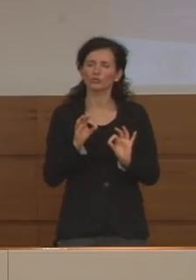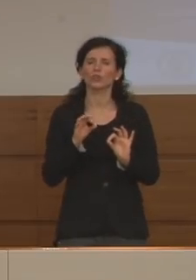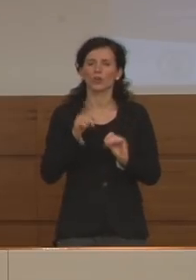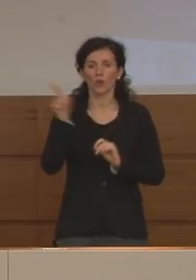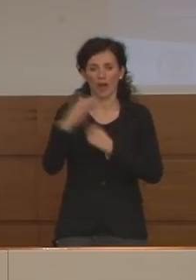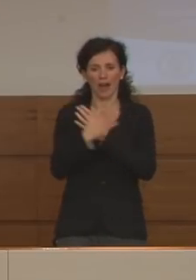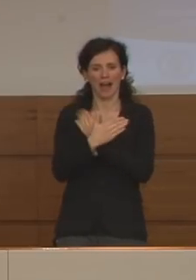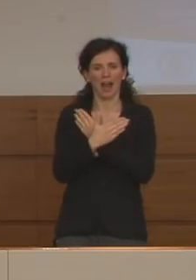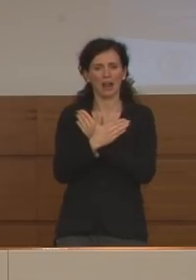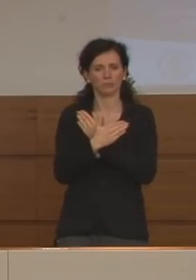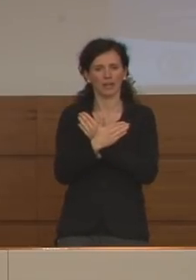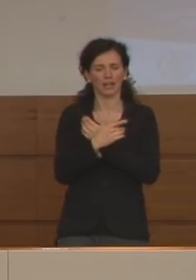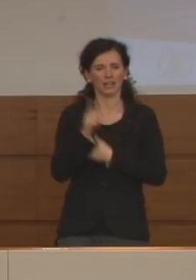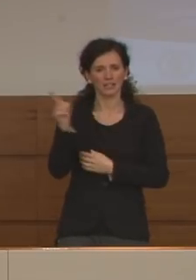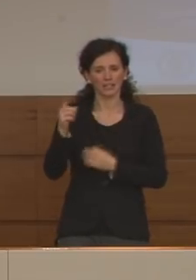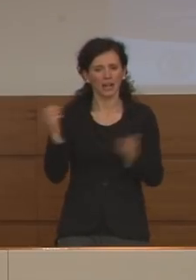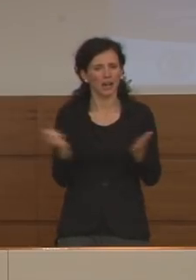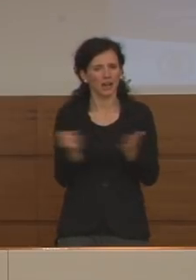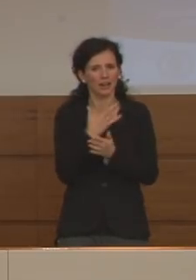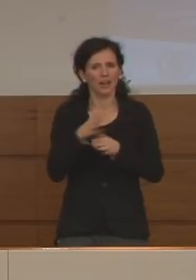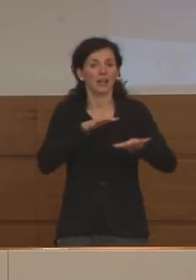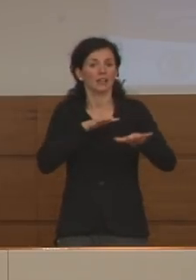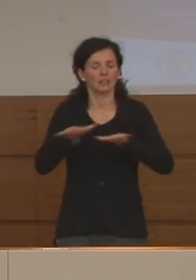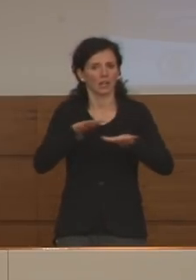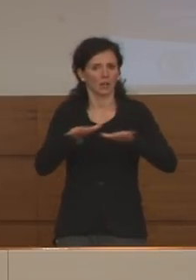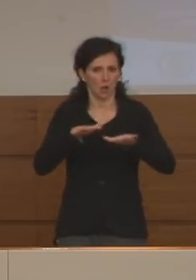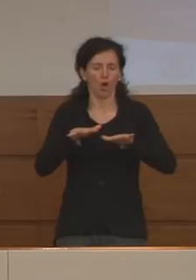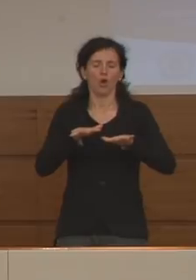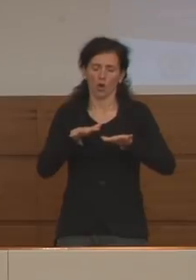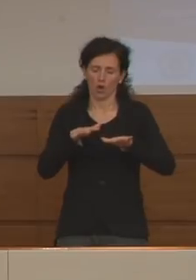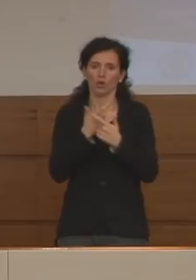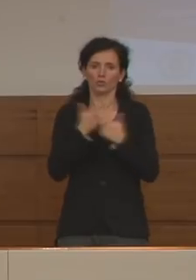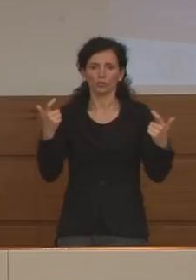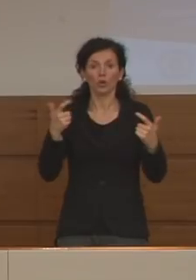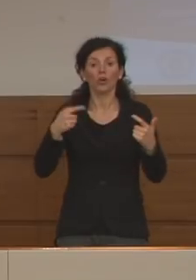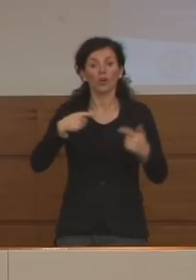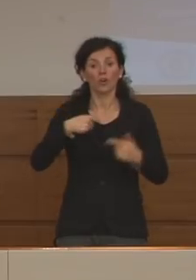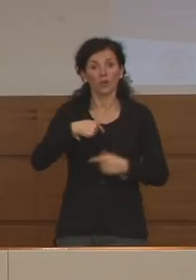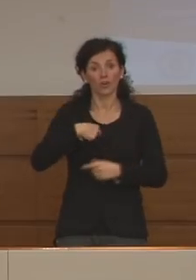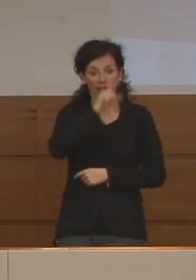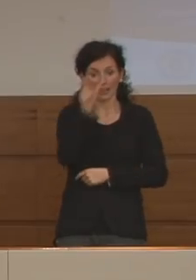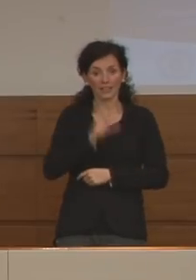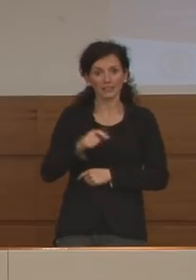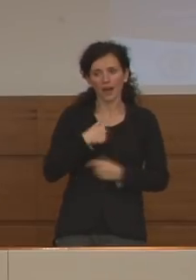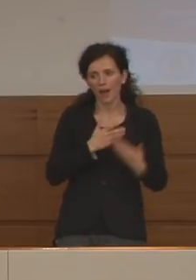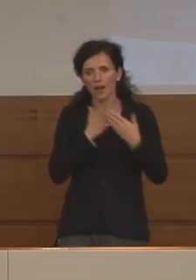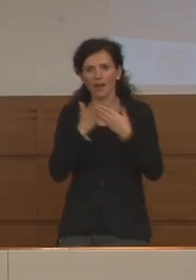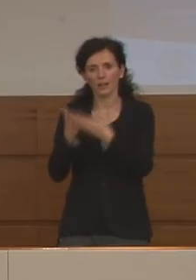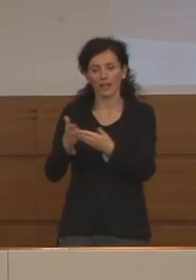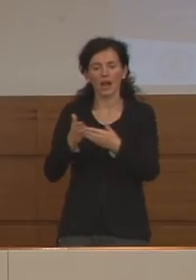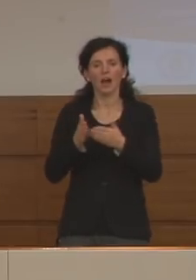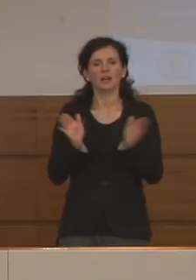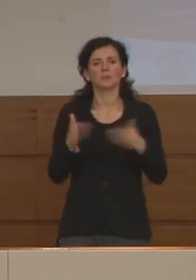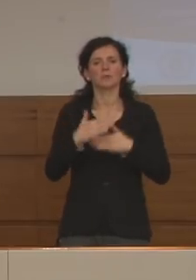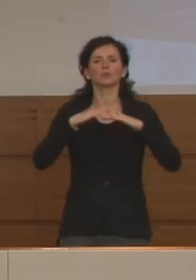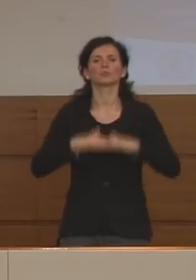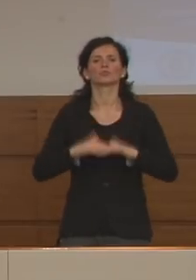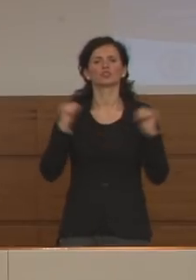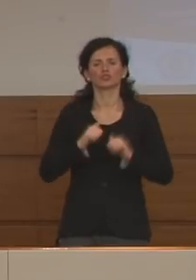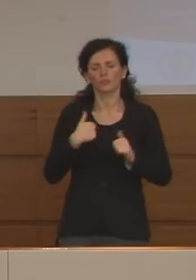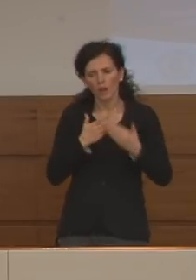albania un terremoto devastante il nostro paese è intervenuto il sistema di protezione civile è